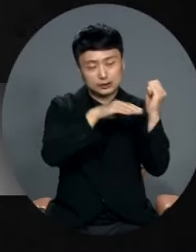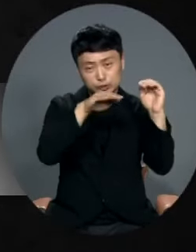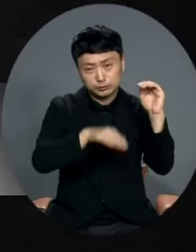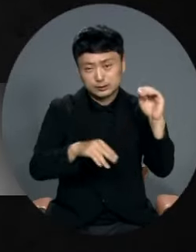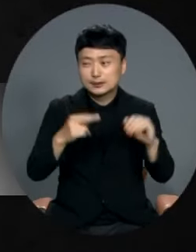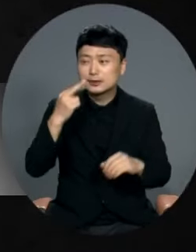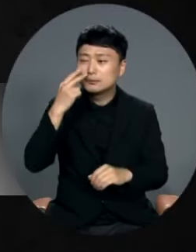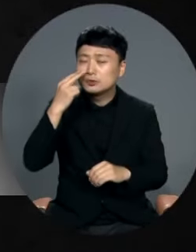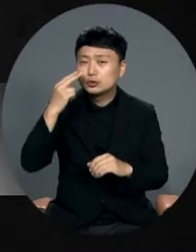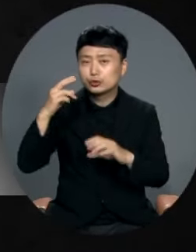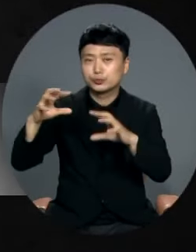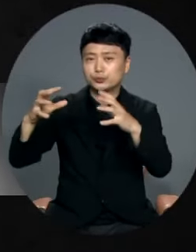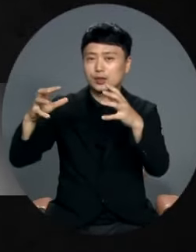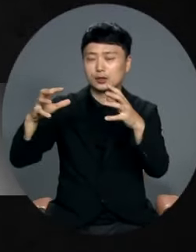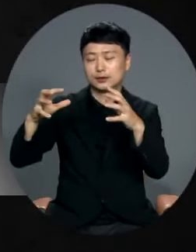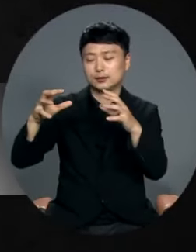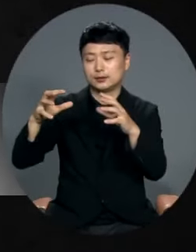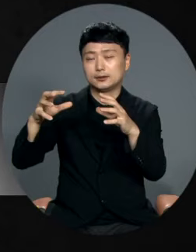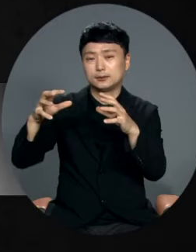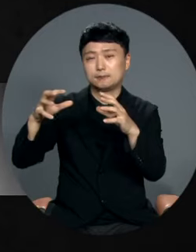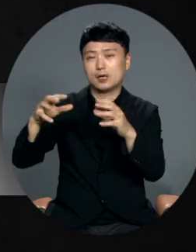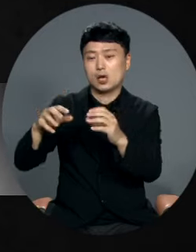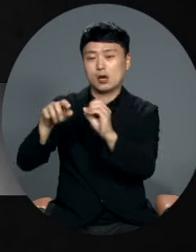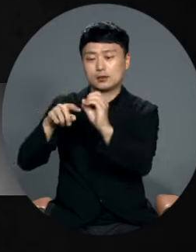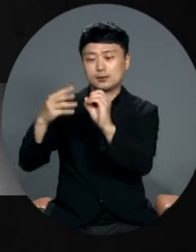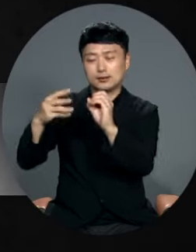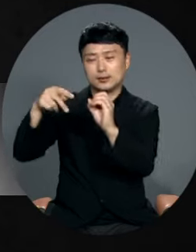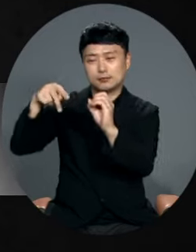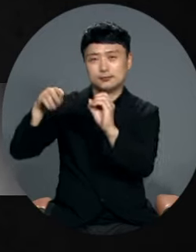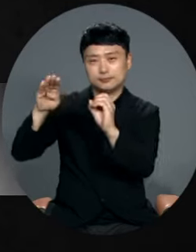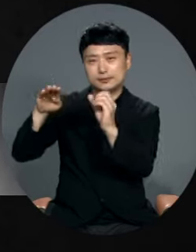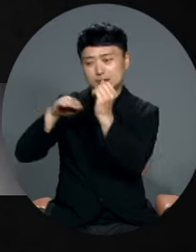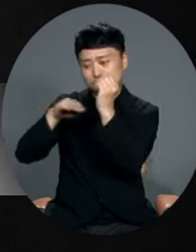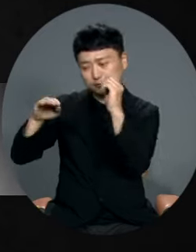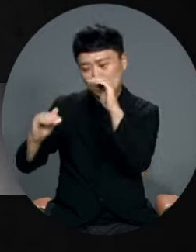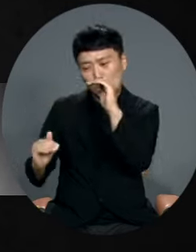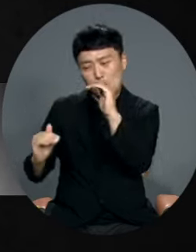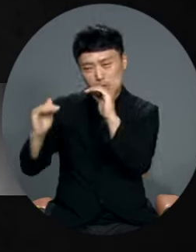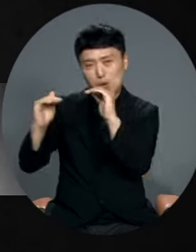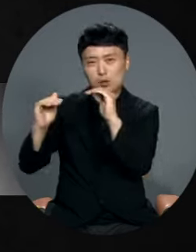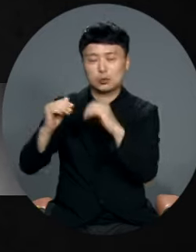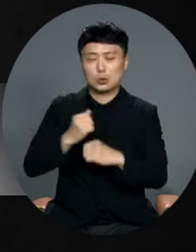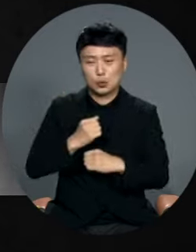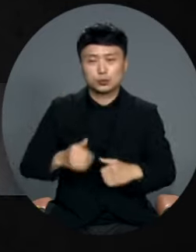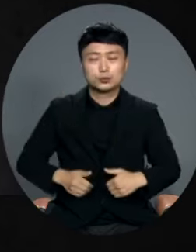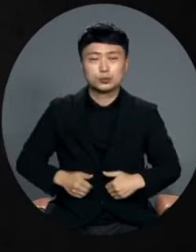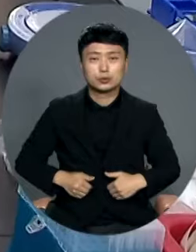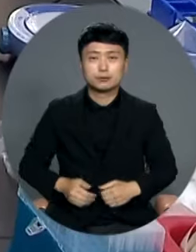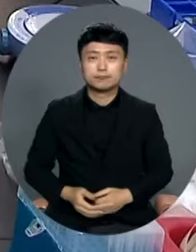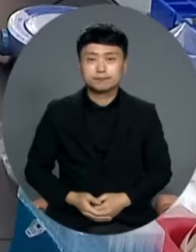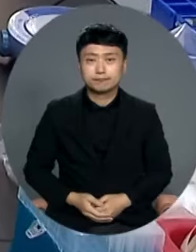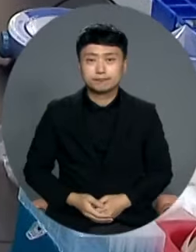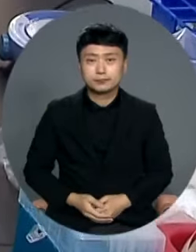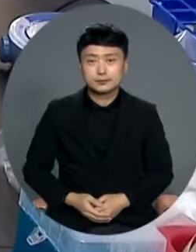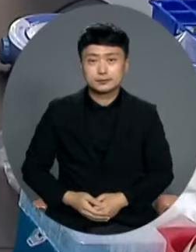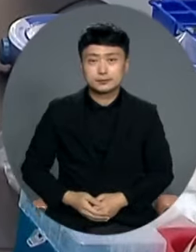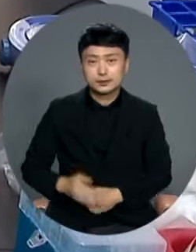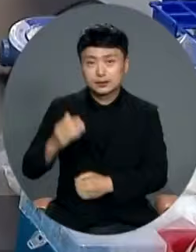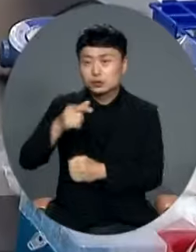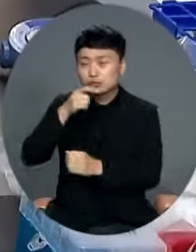미국 환경보호국의 미취학 아동 허용치인 0.3 ppb에 근접해 무시할 수 없는 수준입니다. 하지만